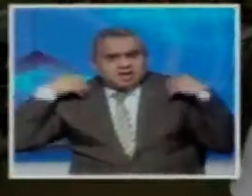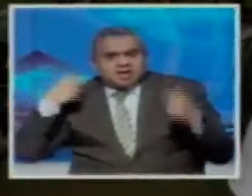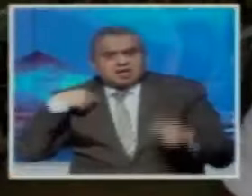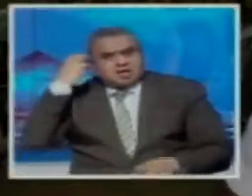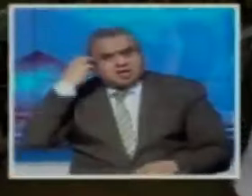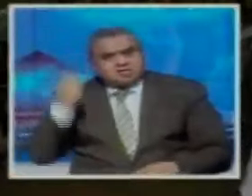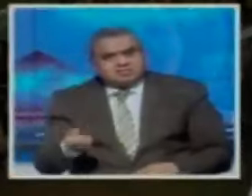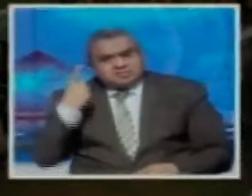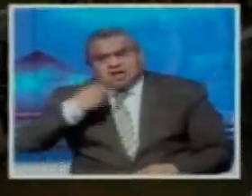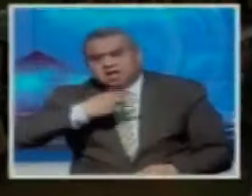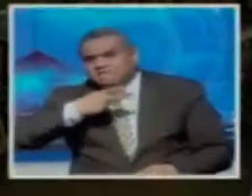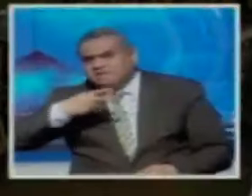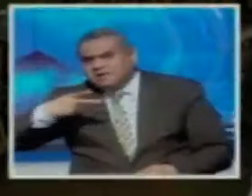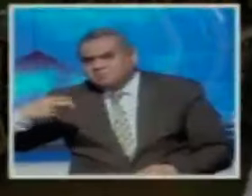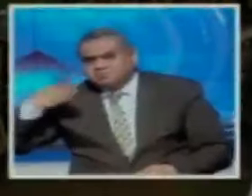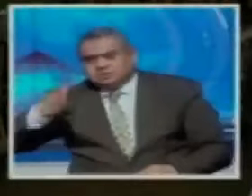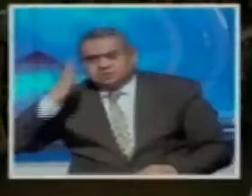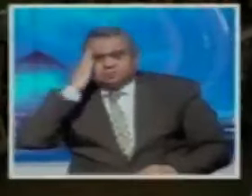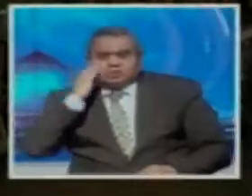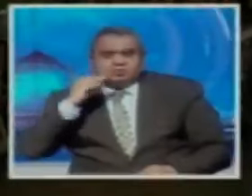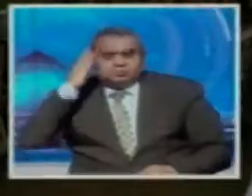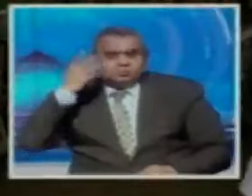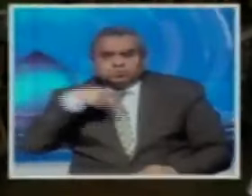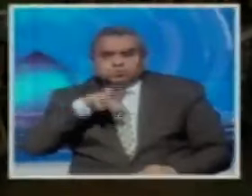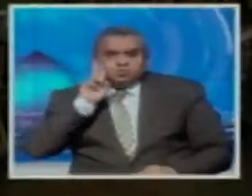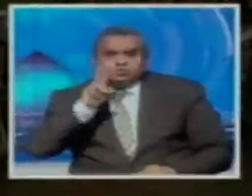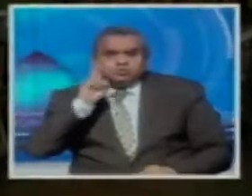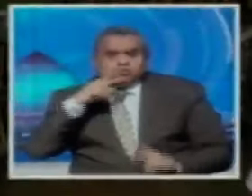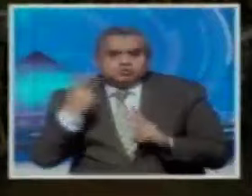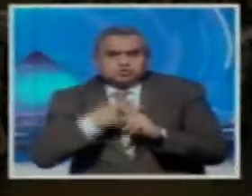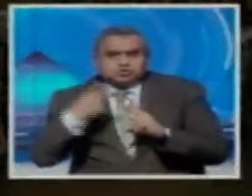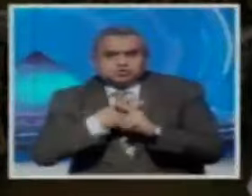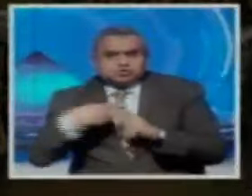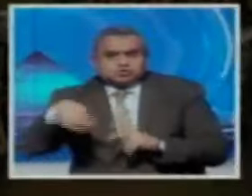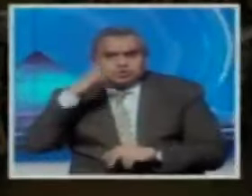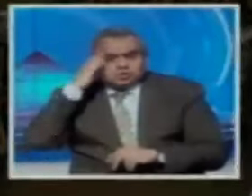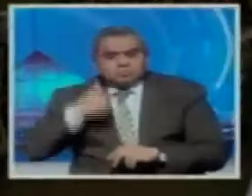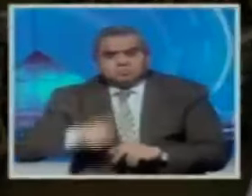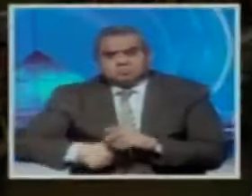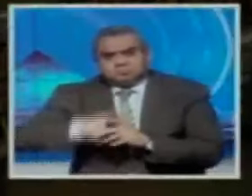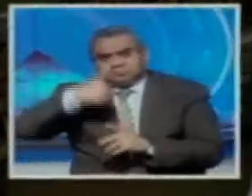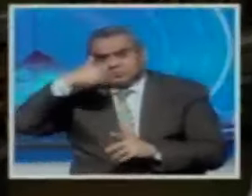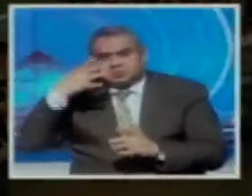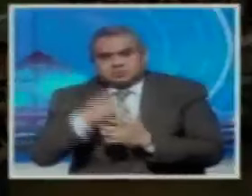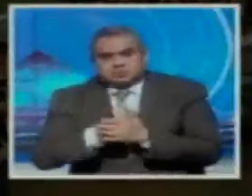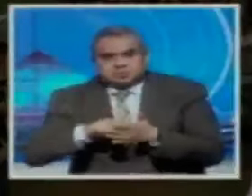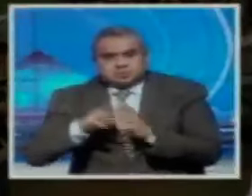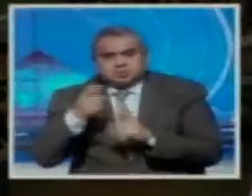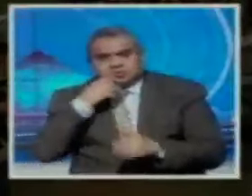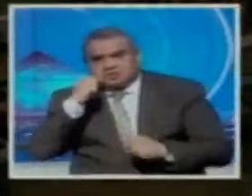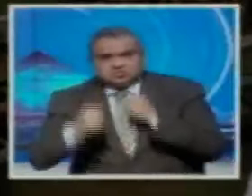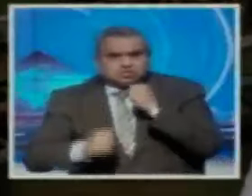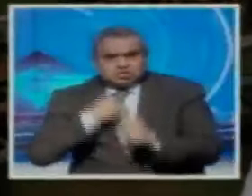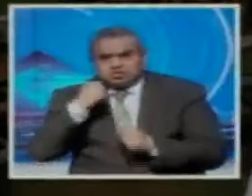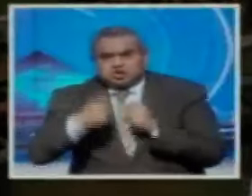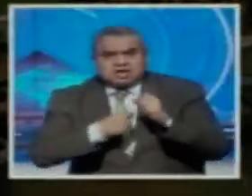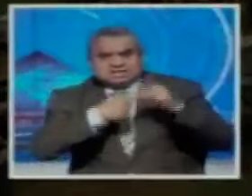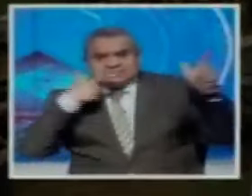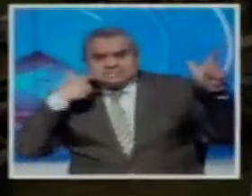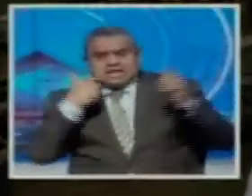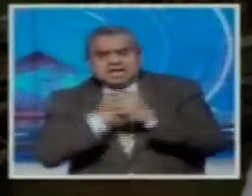الثقافيه. كل هذه الفعاليات وما يقدمه مهرجان العالمين أحدث حالة من الحراك السياحي